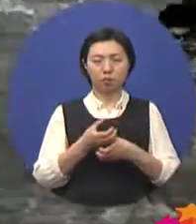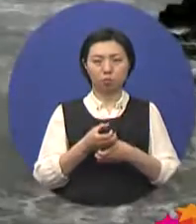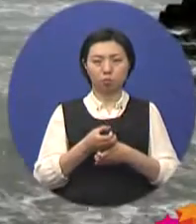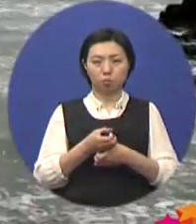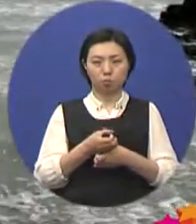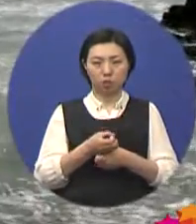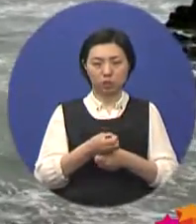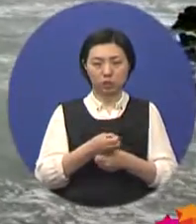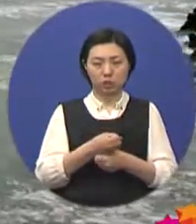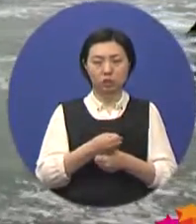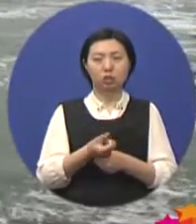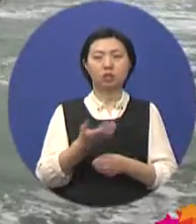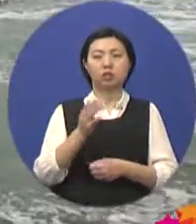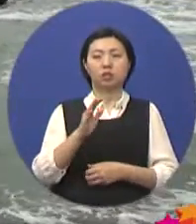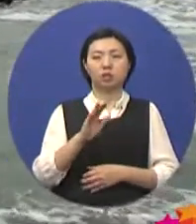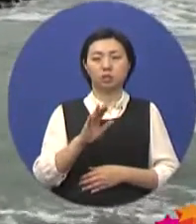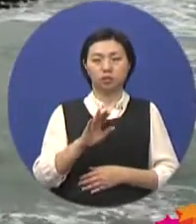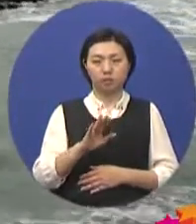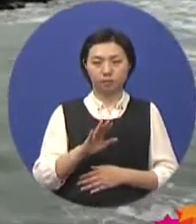조여도